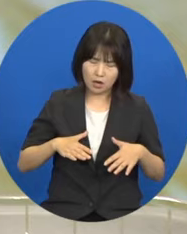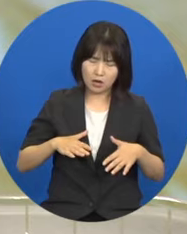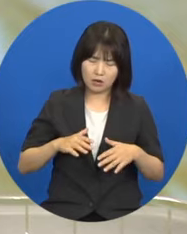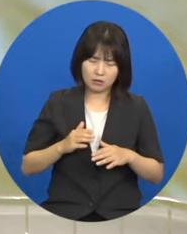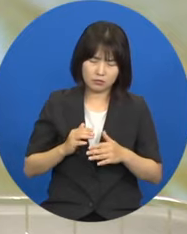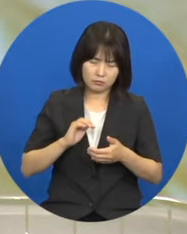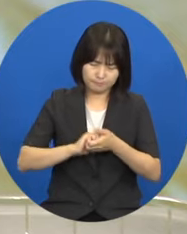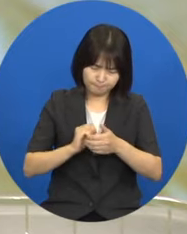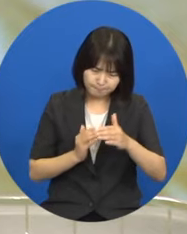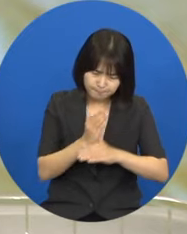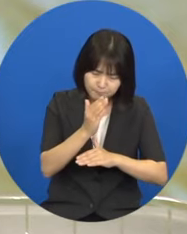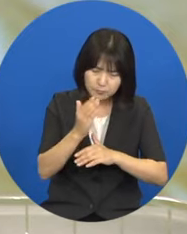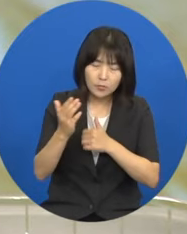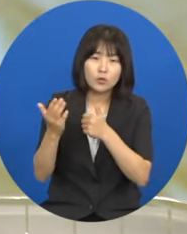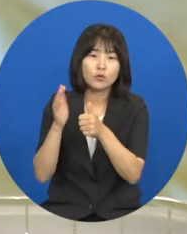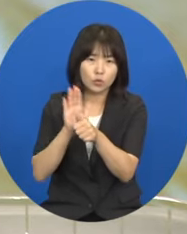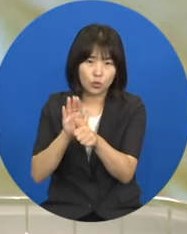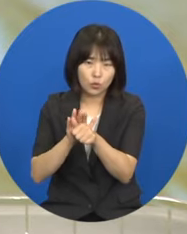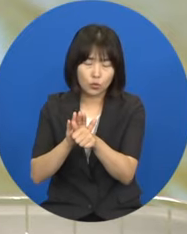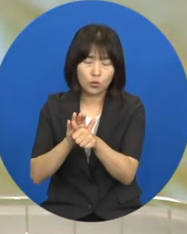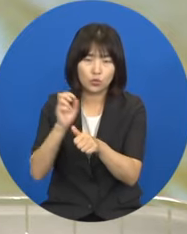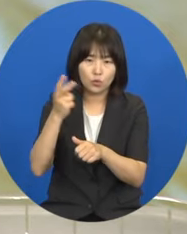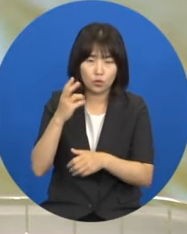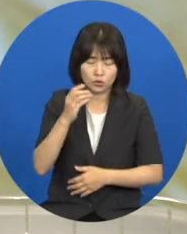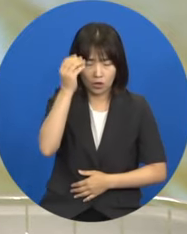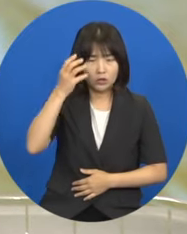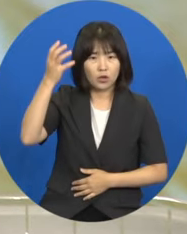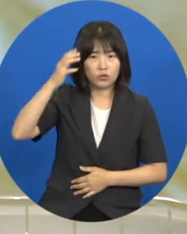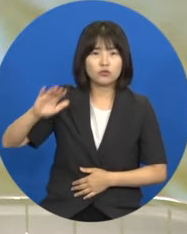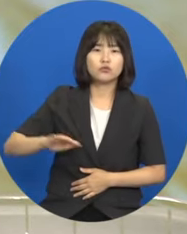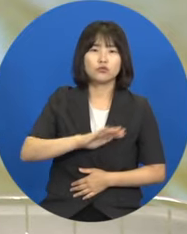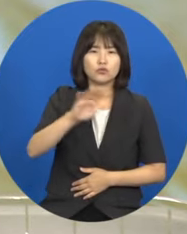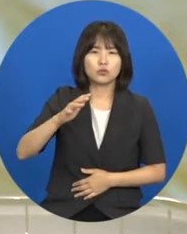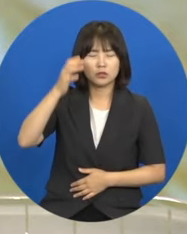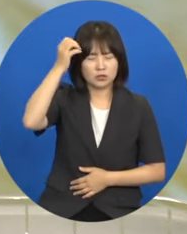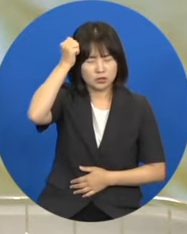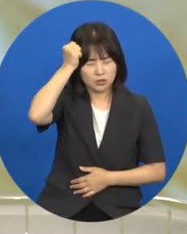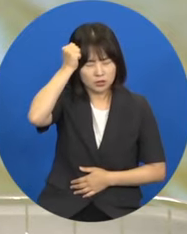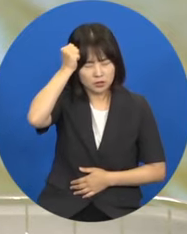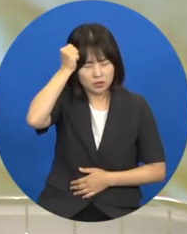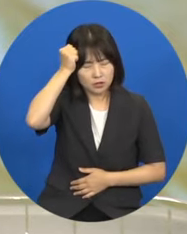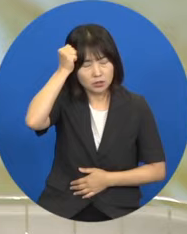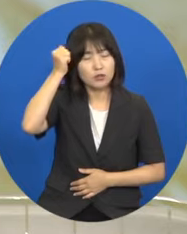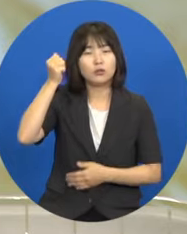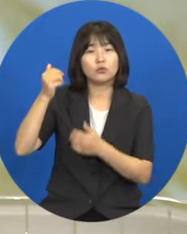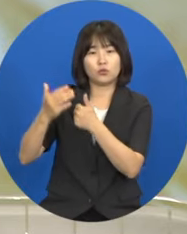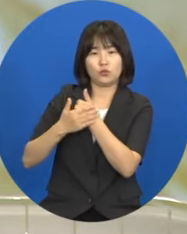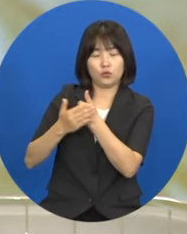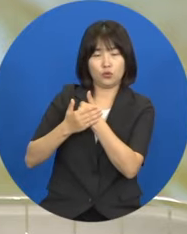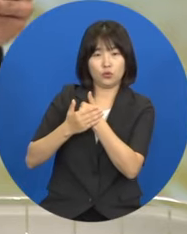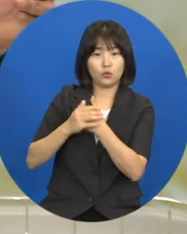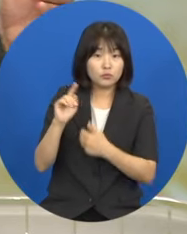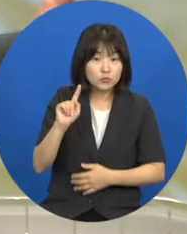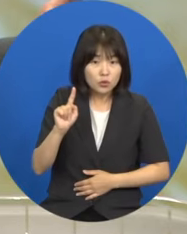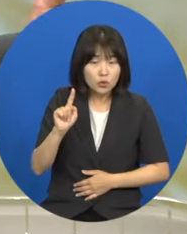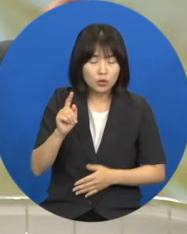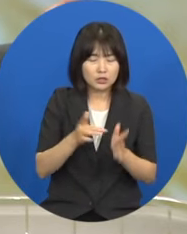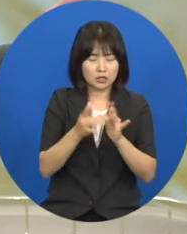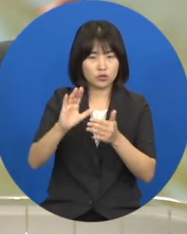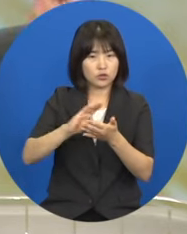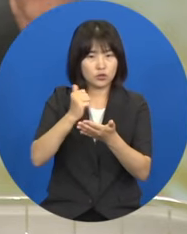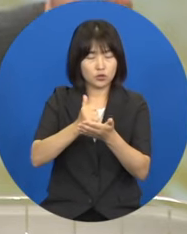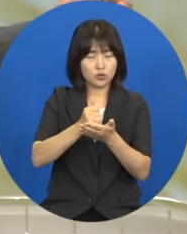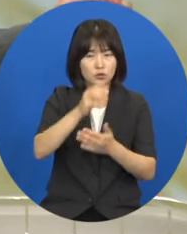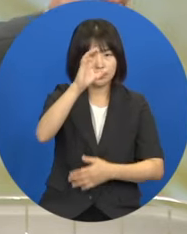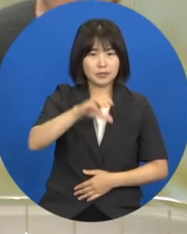있게 도우실 뿐만 아니라 성령은 우리를 기억하게 하십니다. 무엇을 기억하게 하시냐면 예수 그리스도의 십자가와